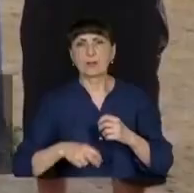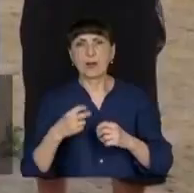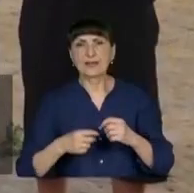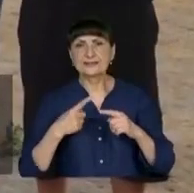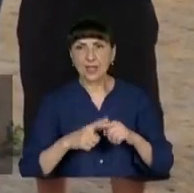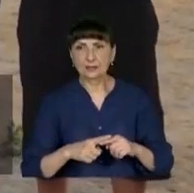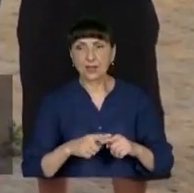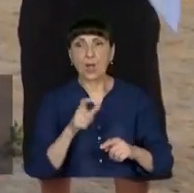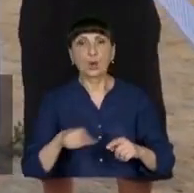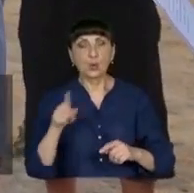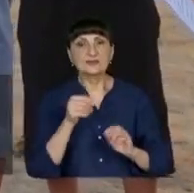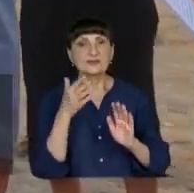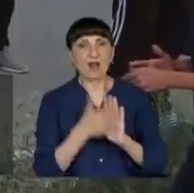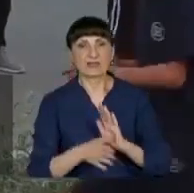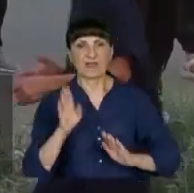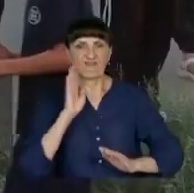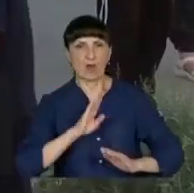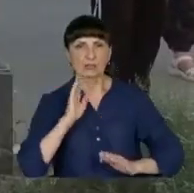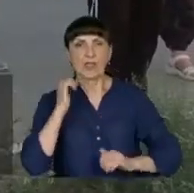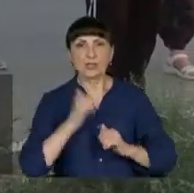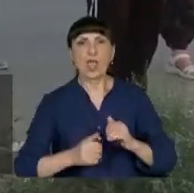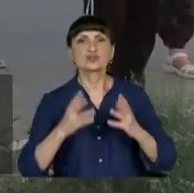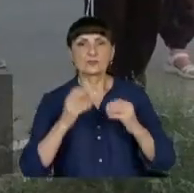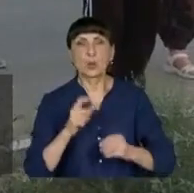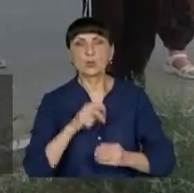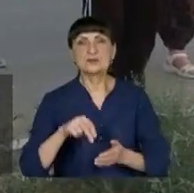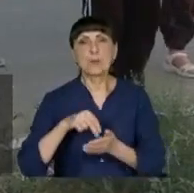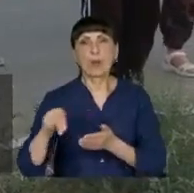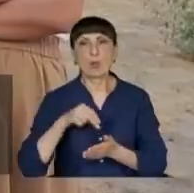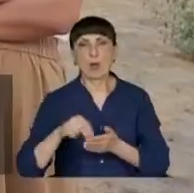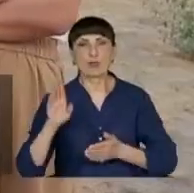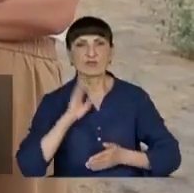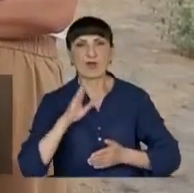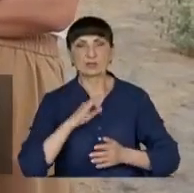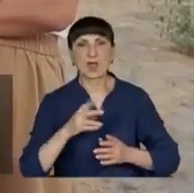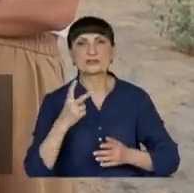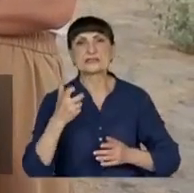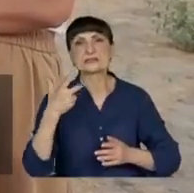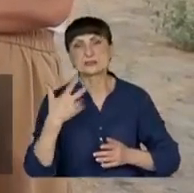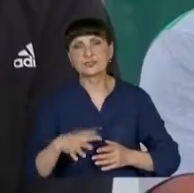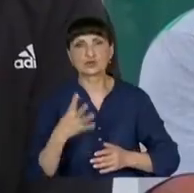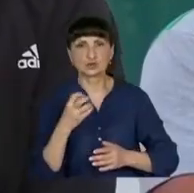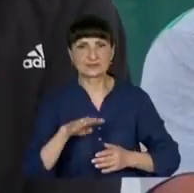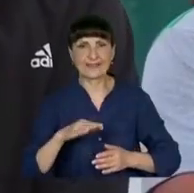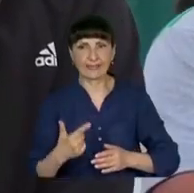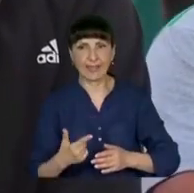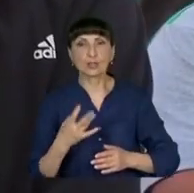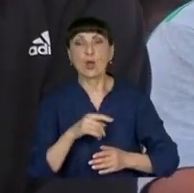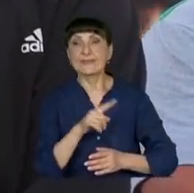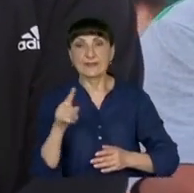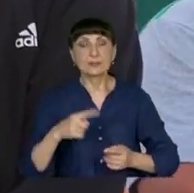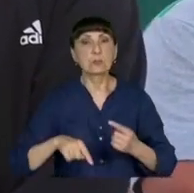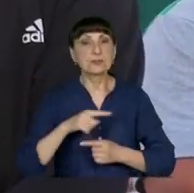технику значительные траты идут на воду ежедневно сельчане покупают живитель влагу за 350-400 теге Однако некоторые